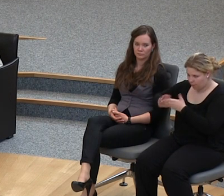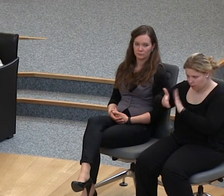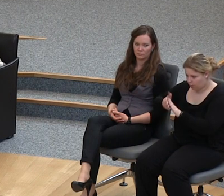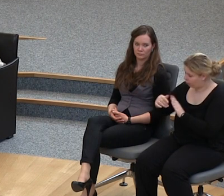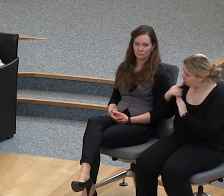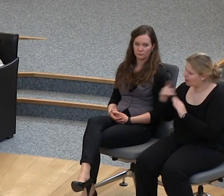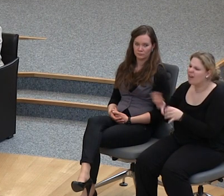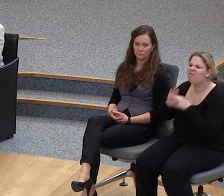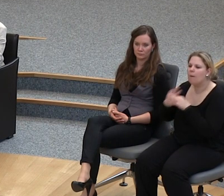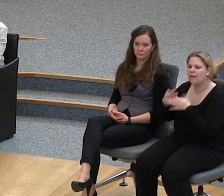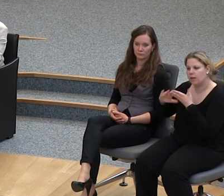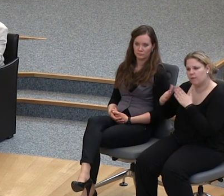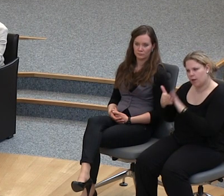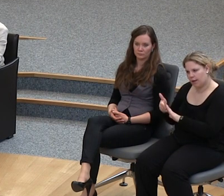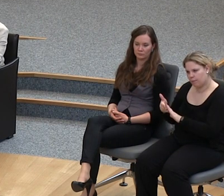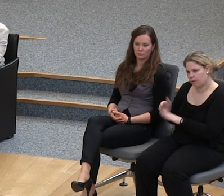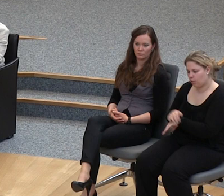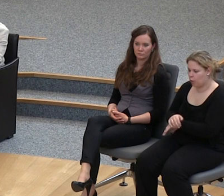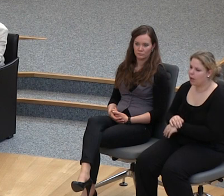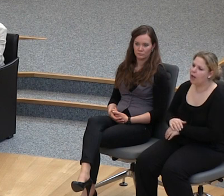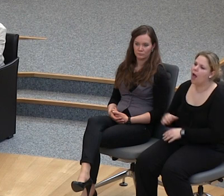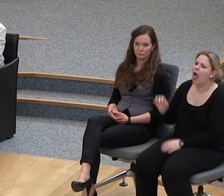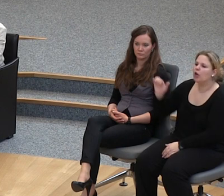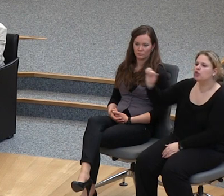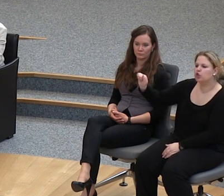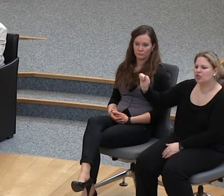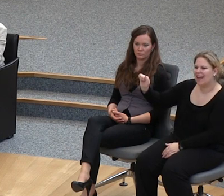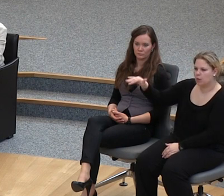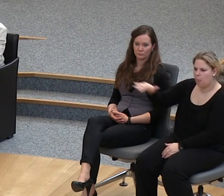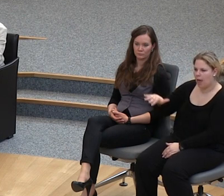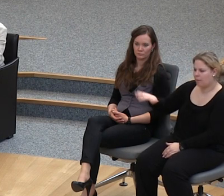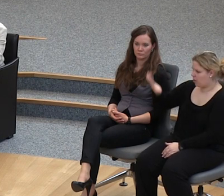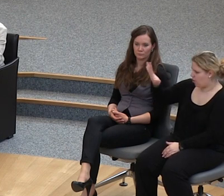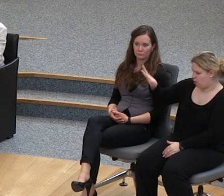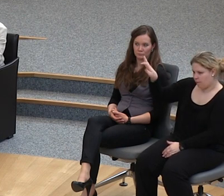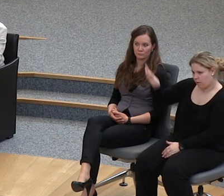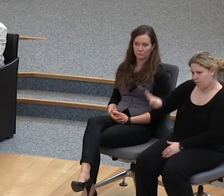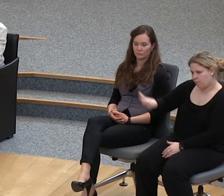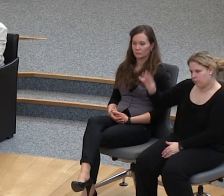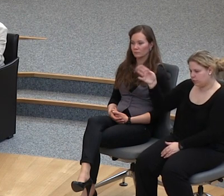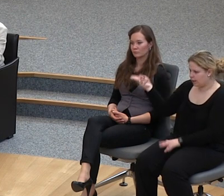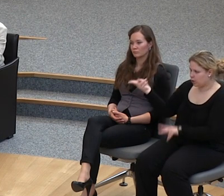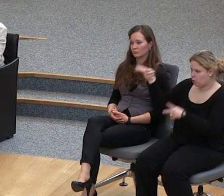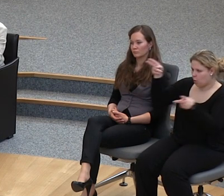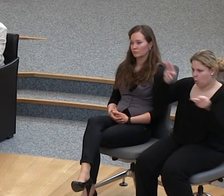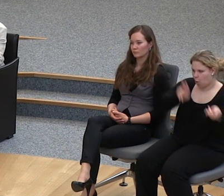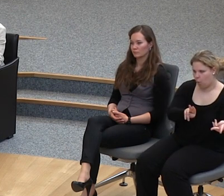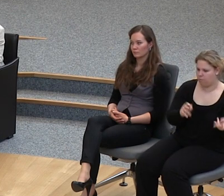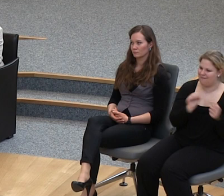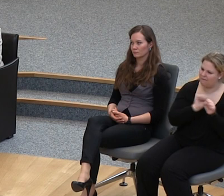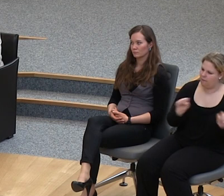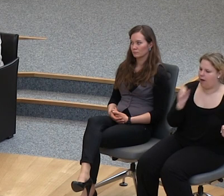verbindlich vereinbart haben, 5% der stationären Plätze pro Jahr abzubauen. Heute Morgen haben wir zusammengesessen und